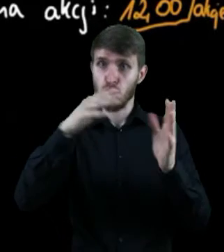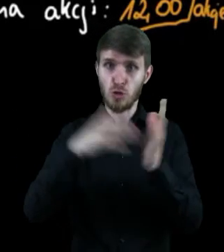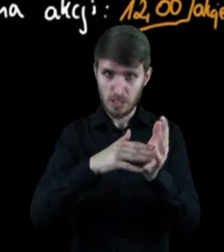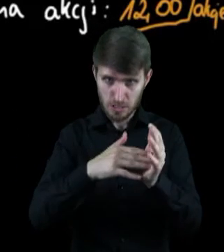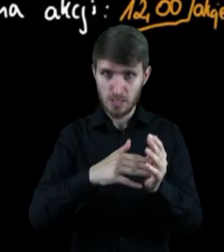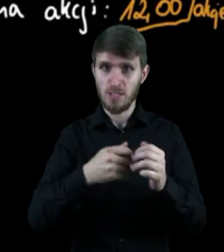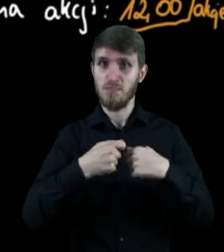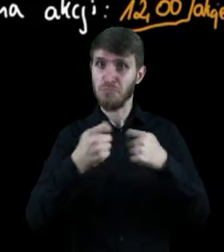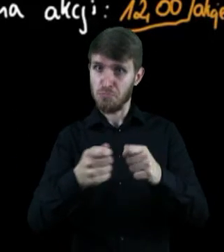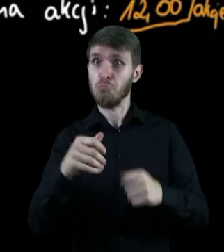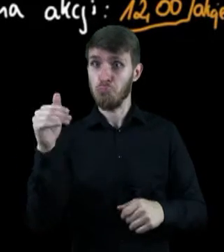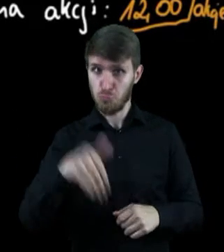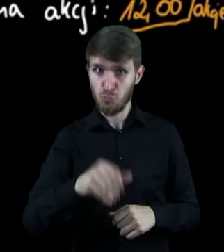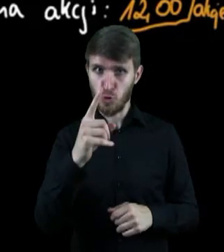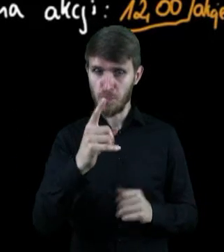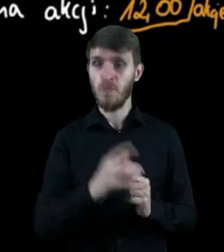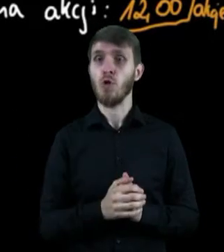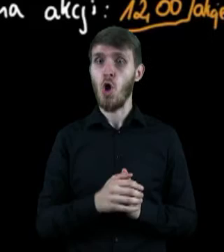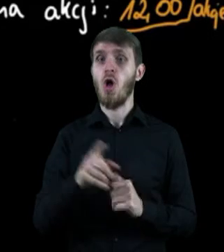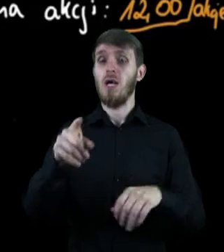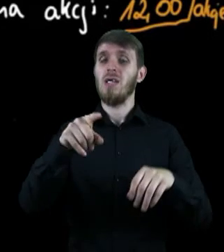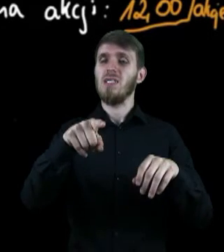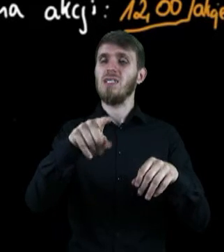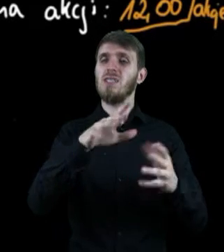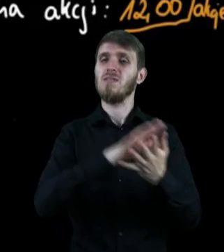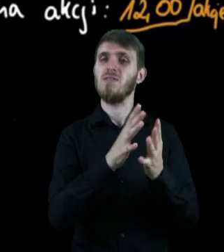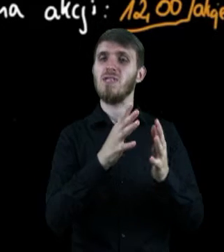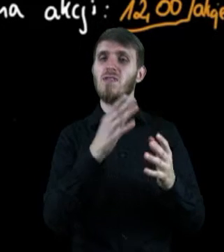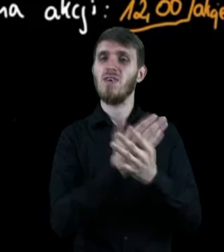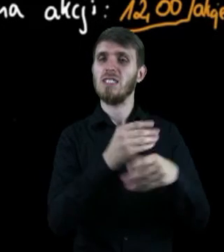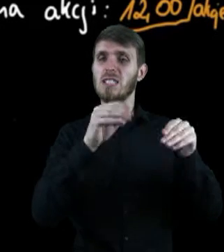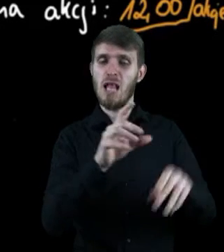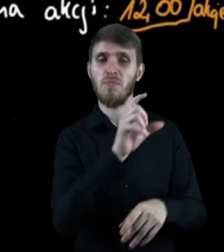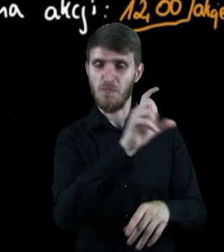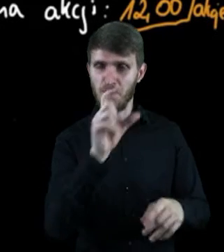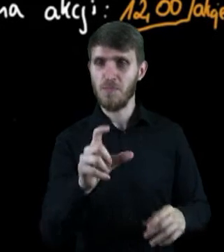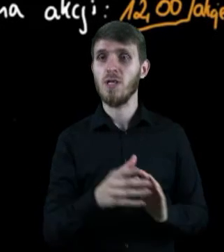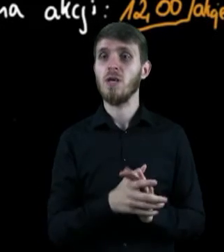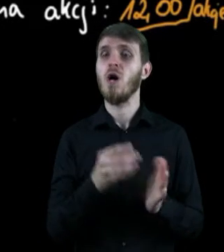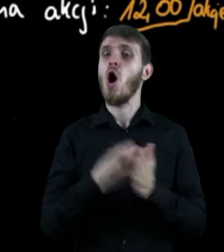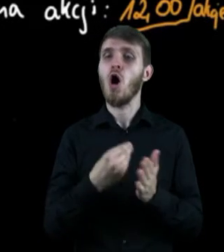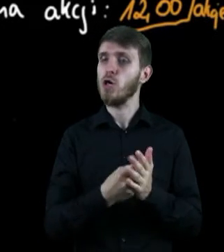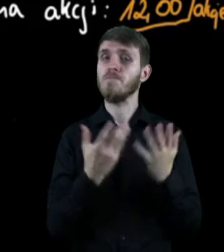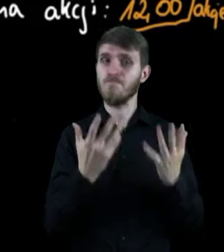wartość rynkowa spółki to jest 21,50 zł